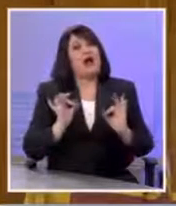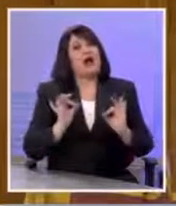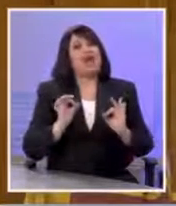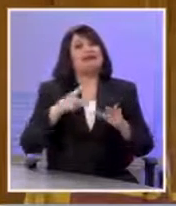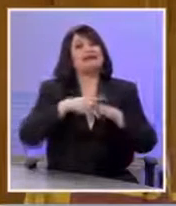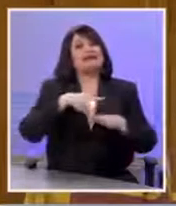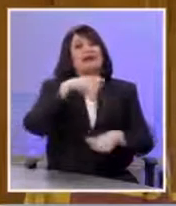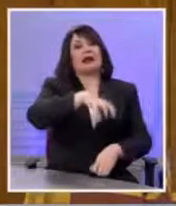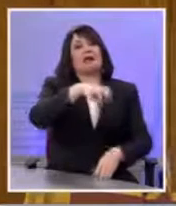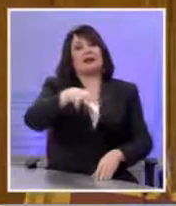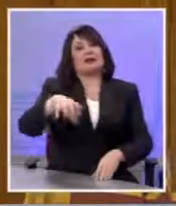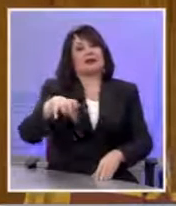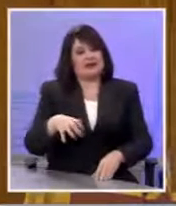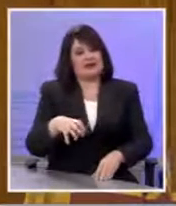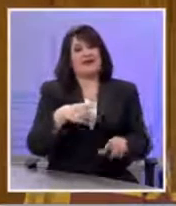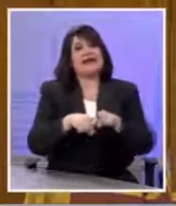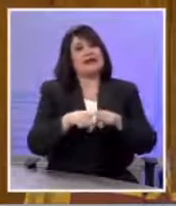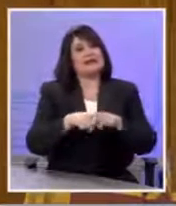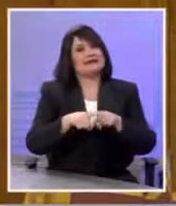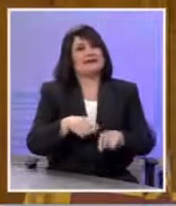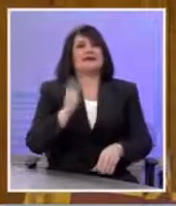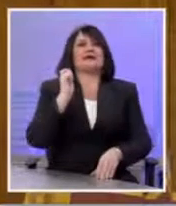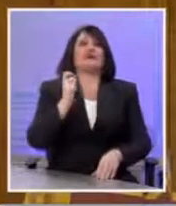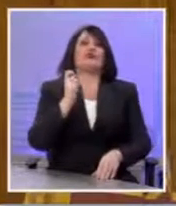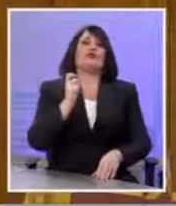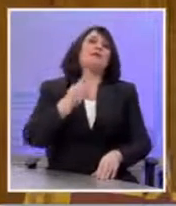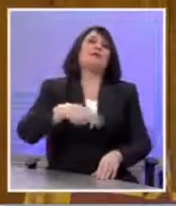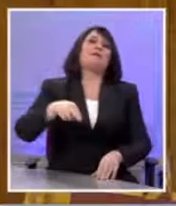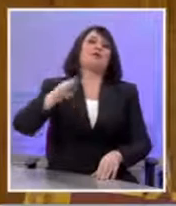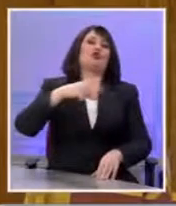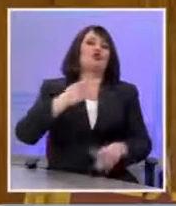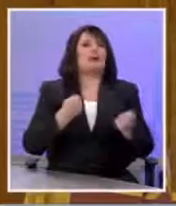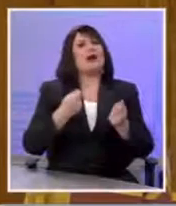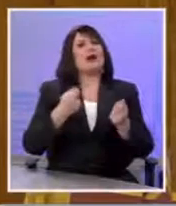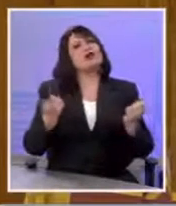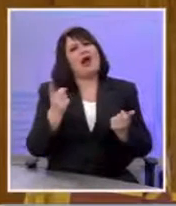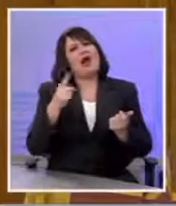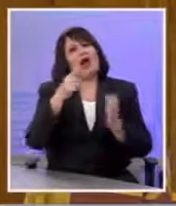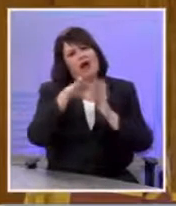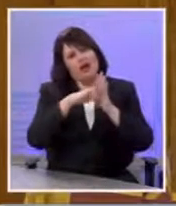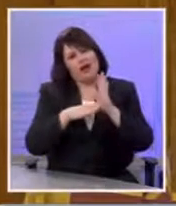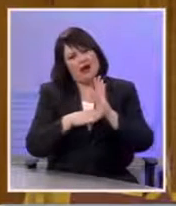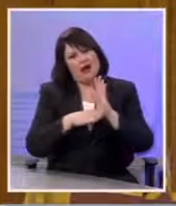τις τράπεζες και την πολιτική επιτοκίων που θα ασκήσουν και άλλους παράγοντες.